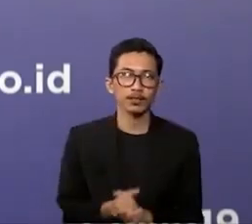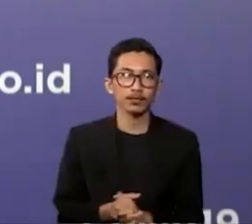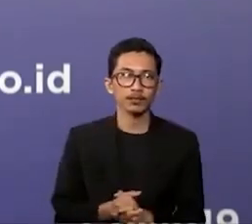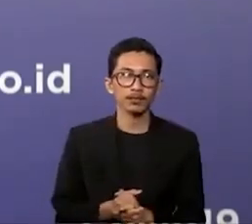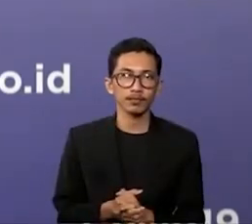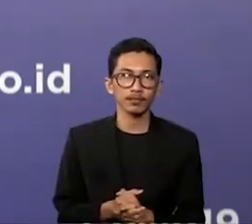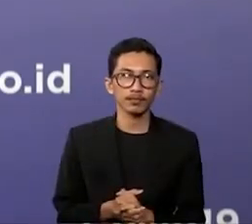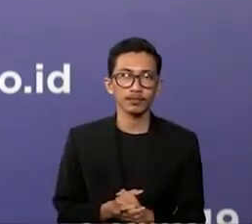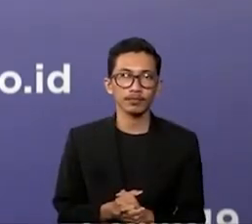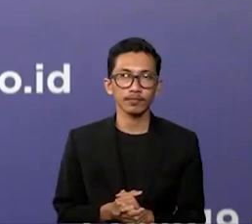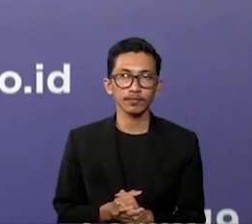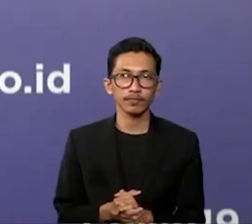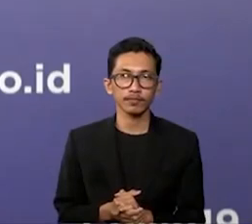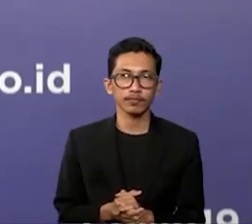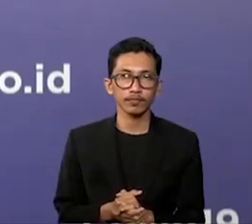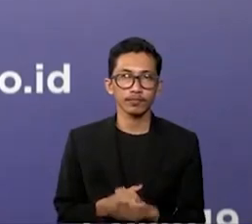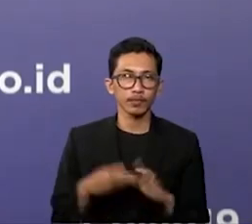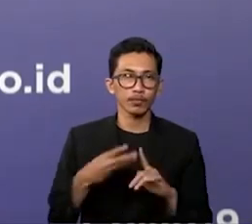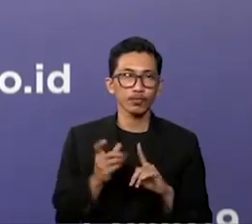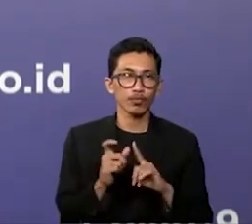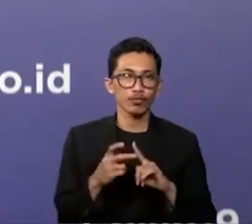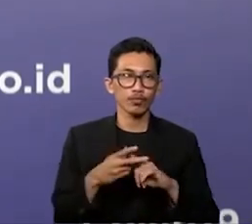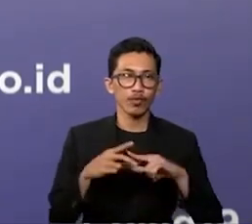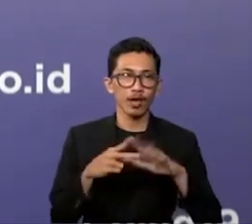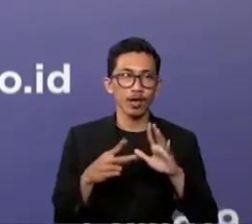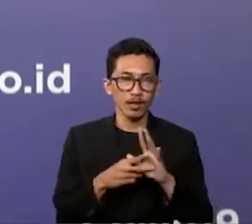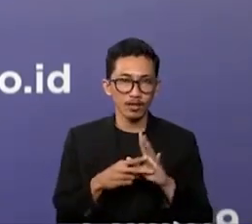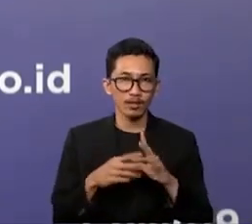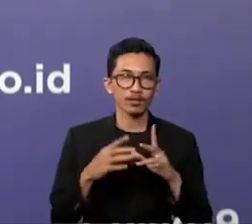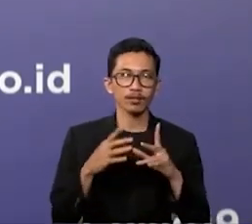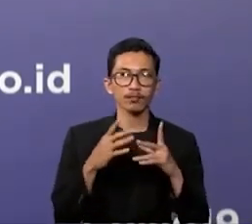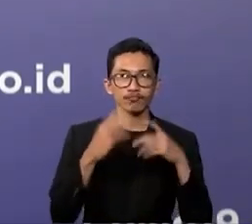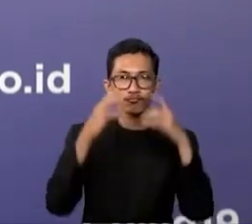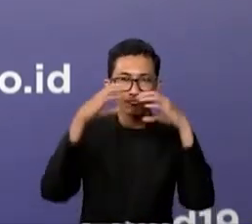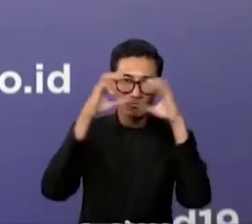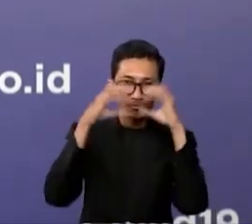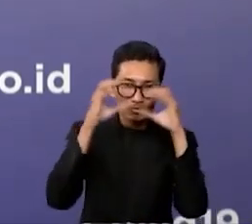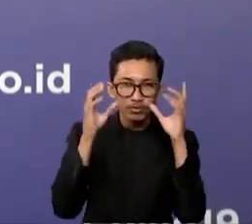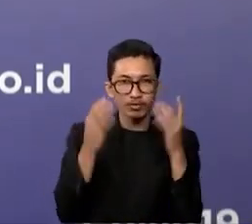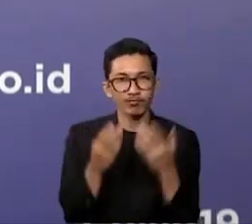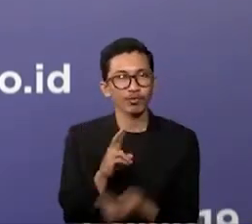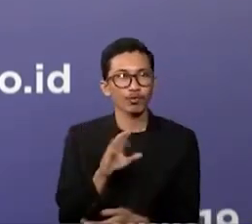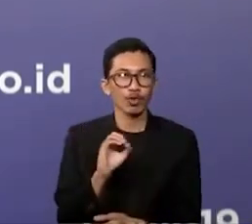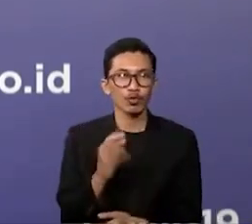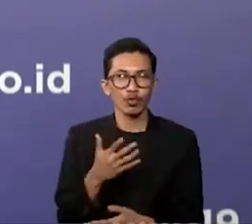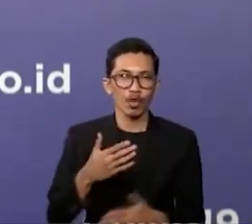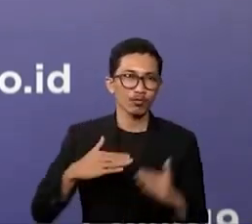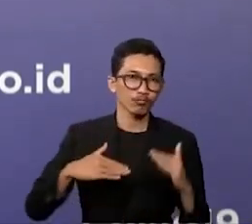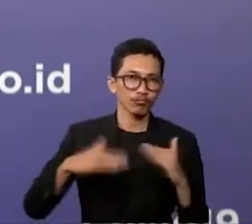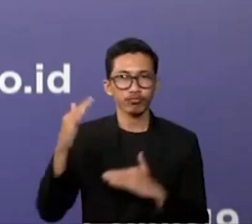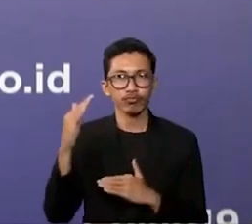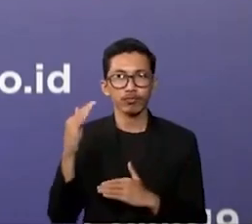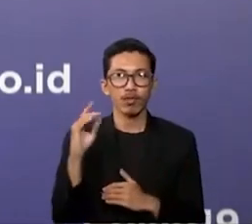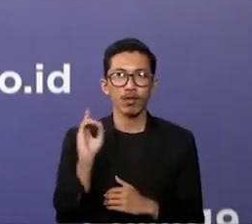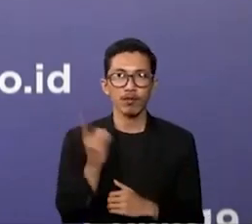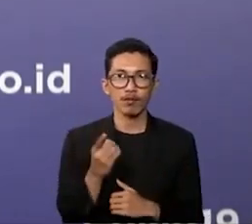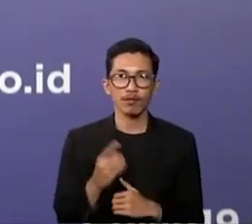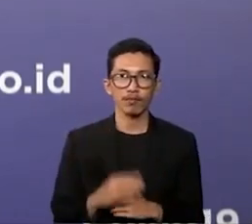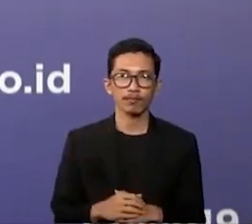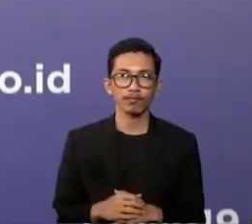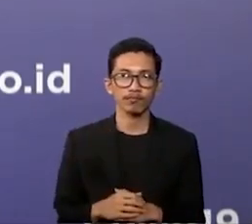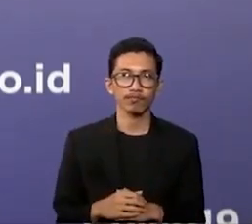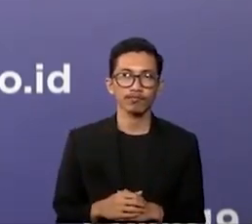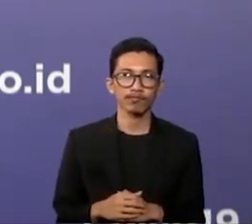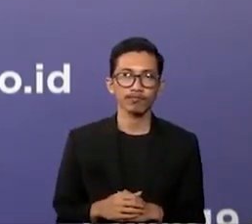you cover book fancaps Google xhubs.con dan lebih dari 2500000 PCR er